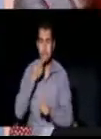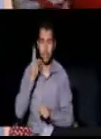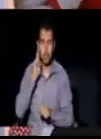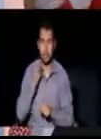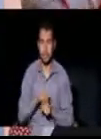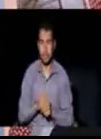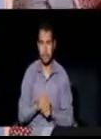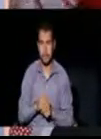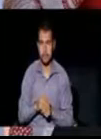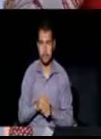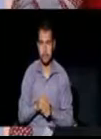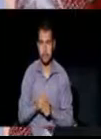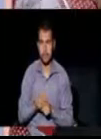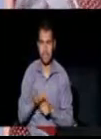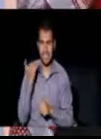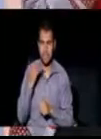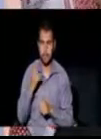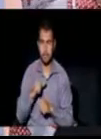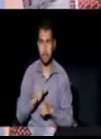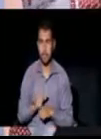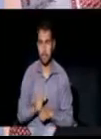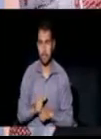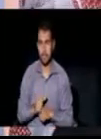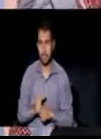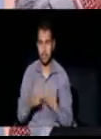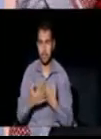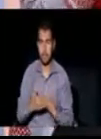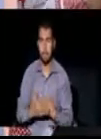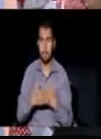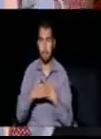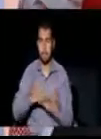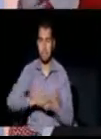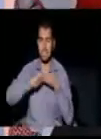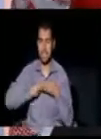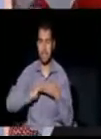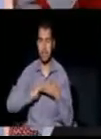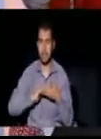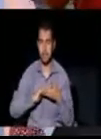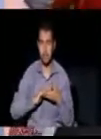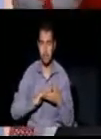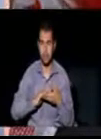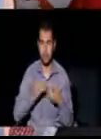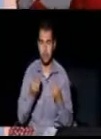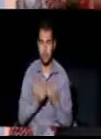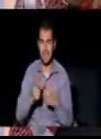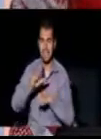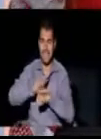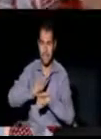مؤسسه اسمها الصرخه، هي وقفت جنب الاتحاد وقالت لهم